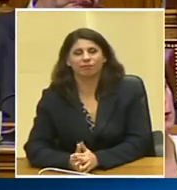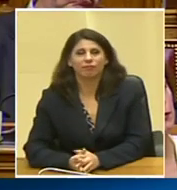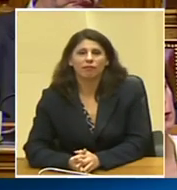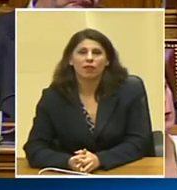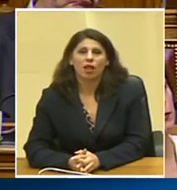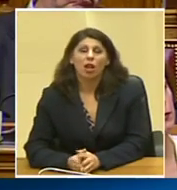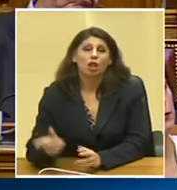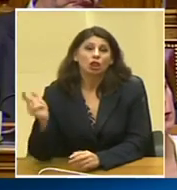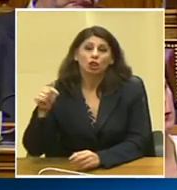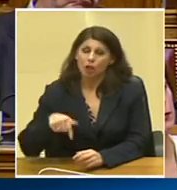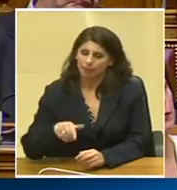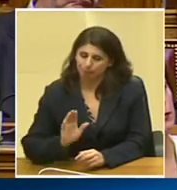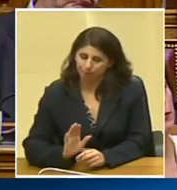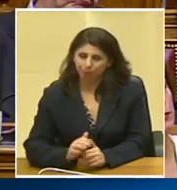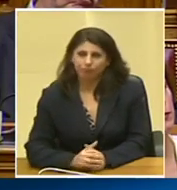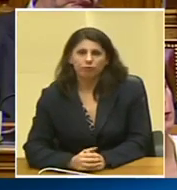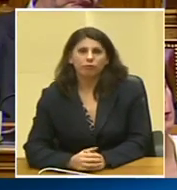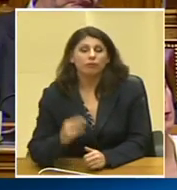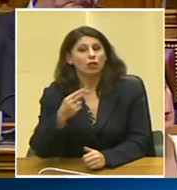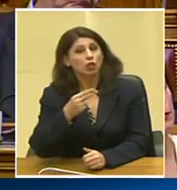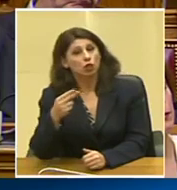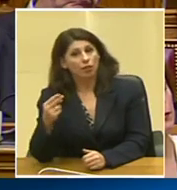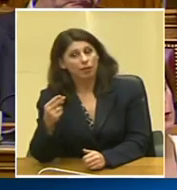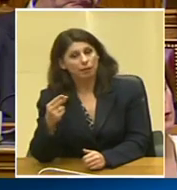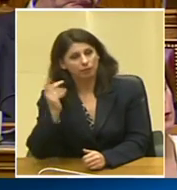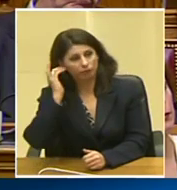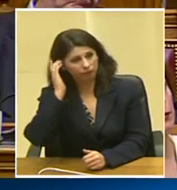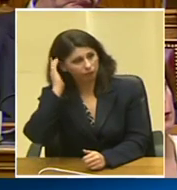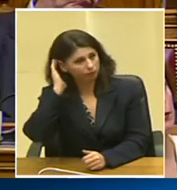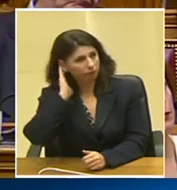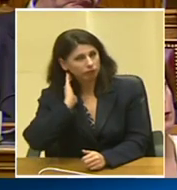Έρχομαι στο θέμα